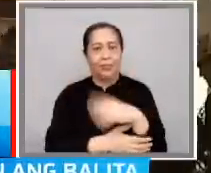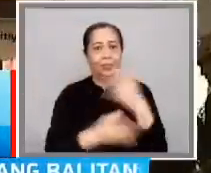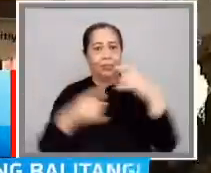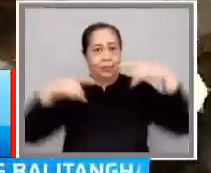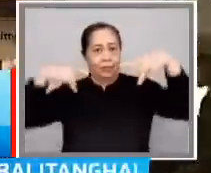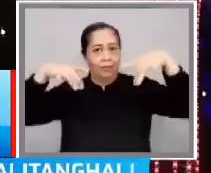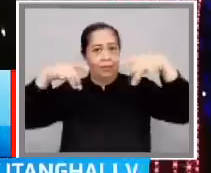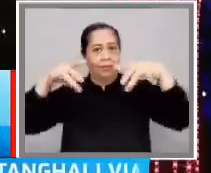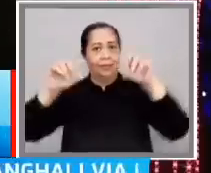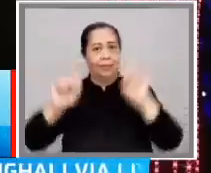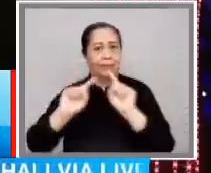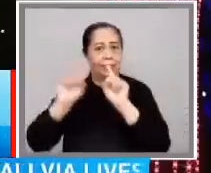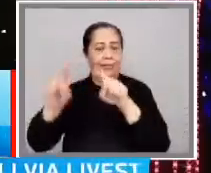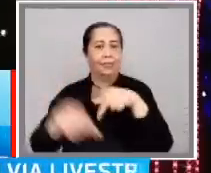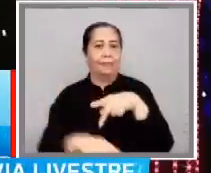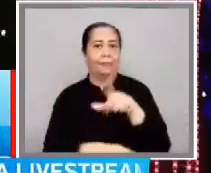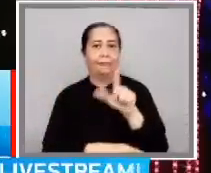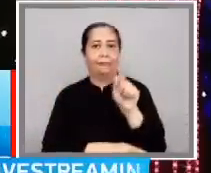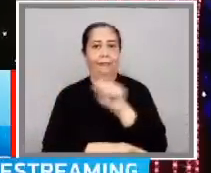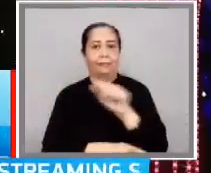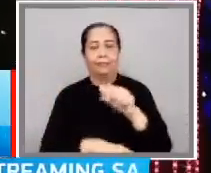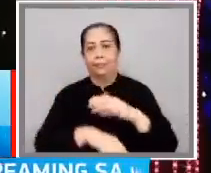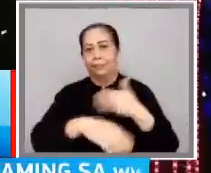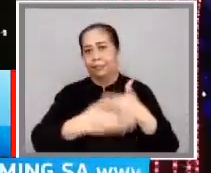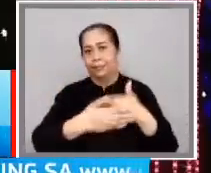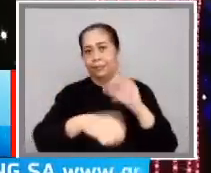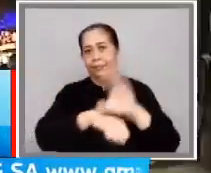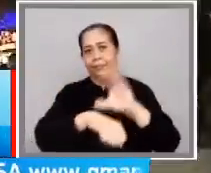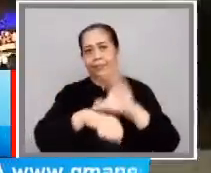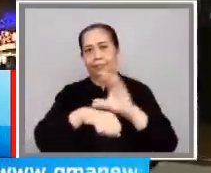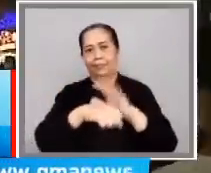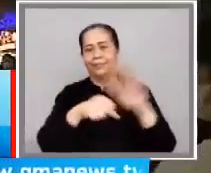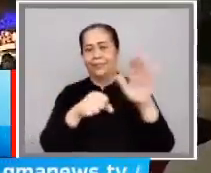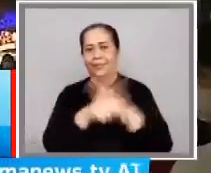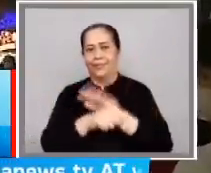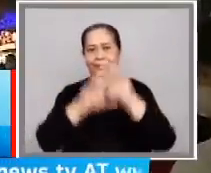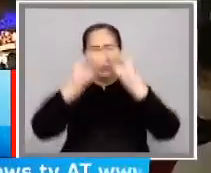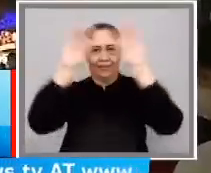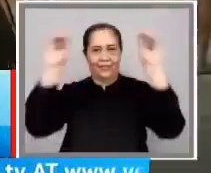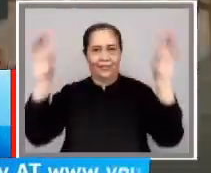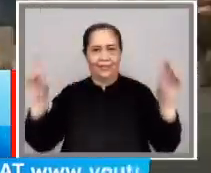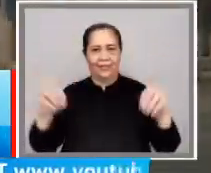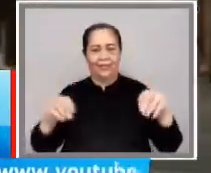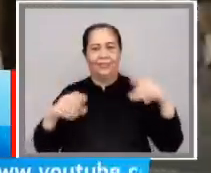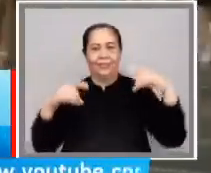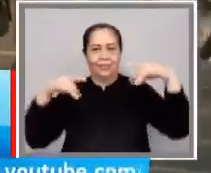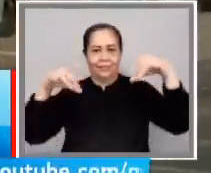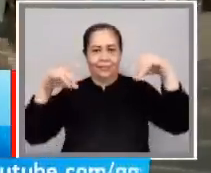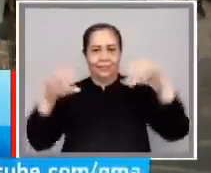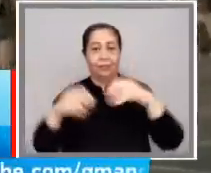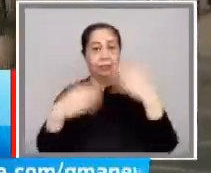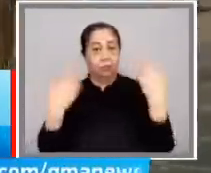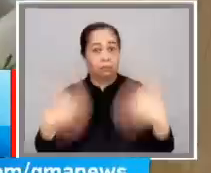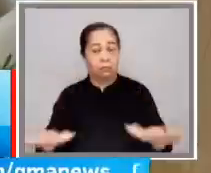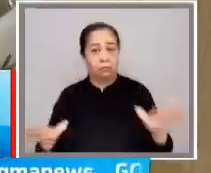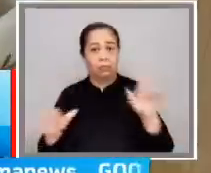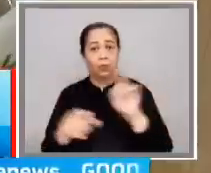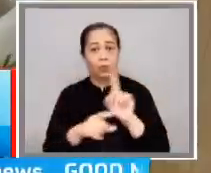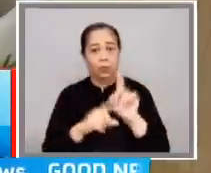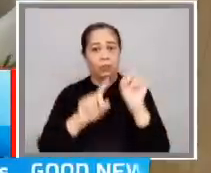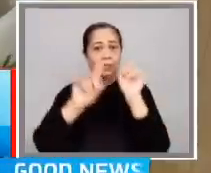maaaring puntahan ang plaza sa may simbahan na puno ng nagniningning na pailaw. At kung tapos na sa pamamasyal, maaari naman